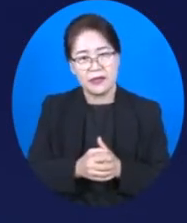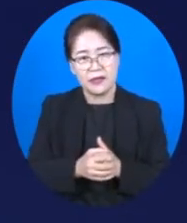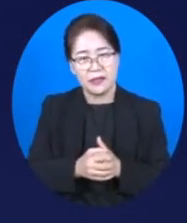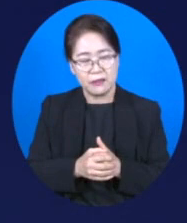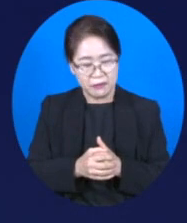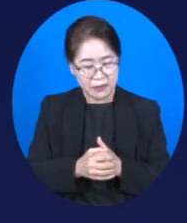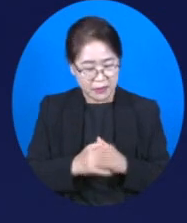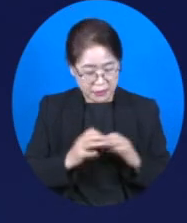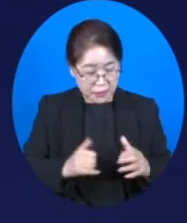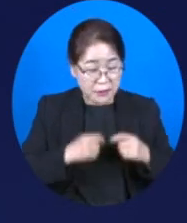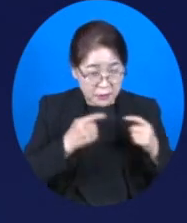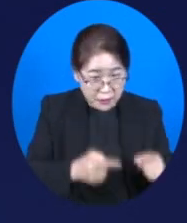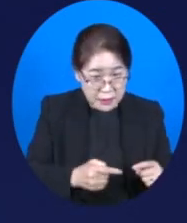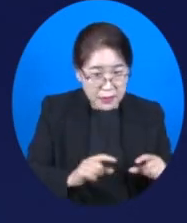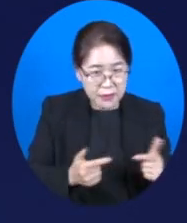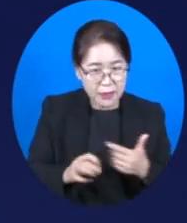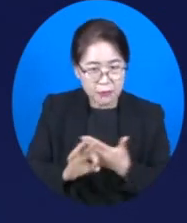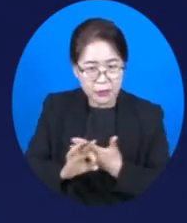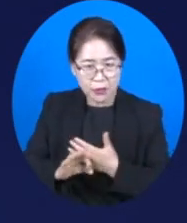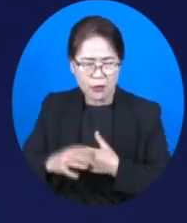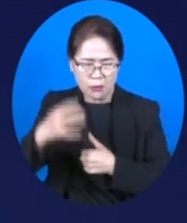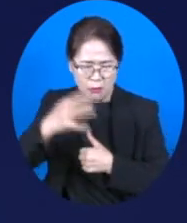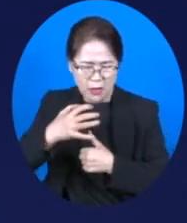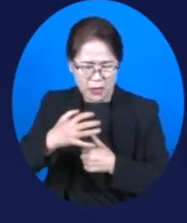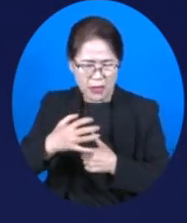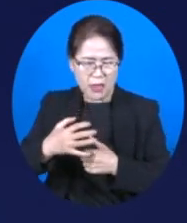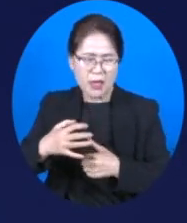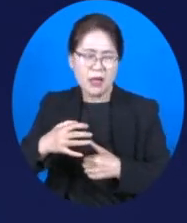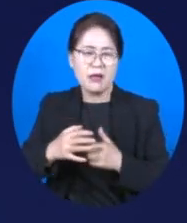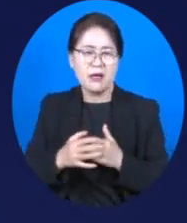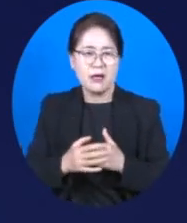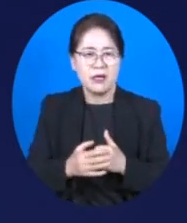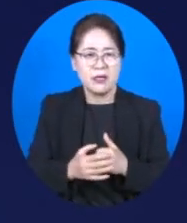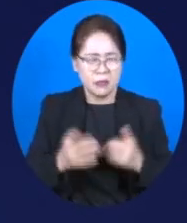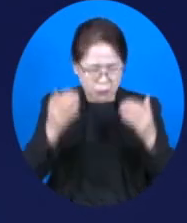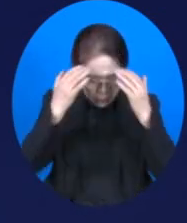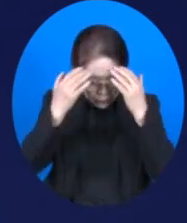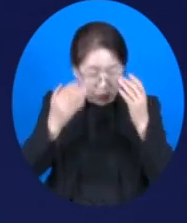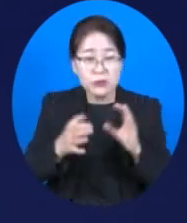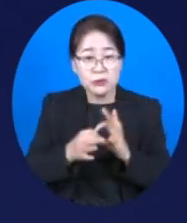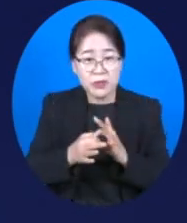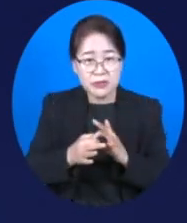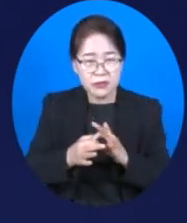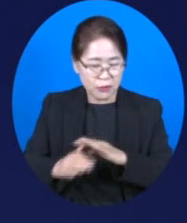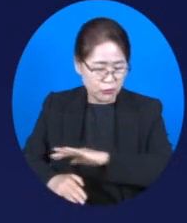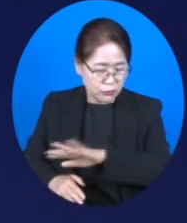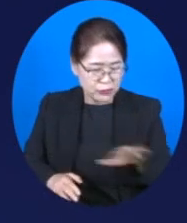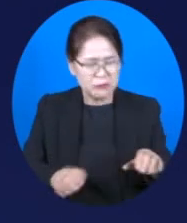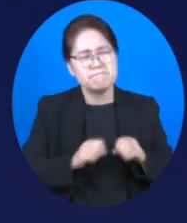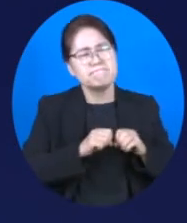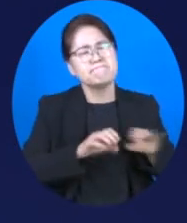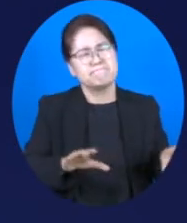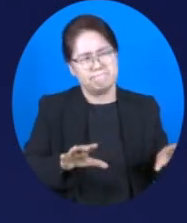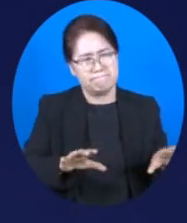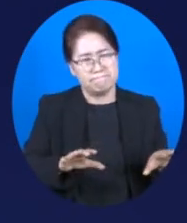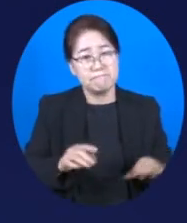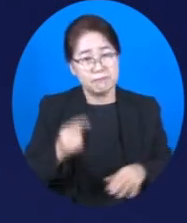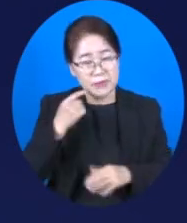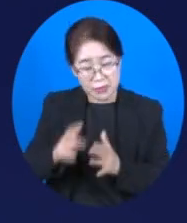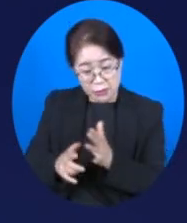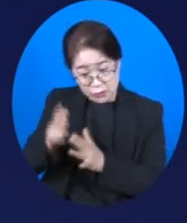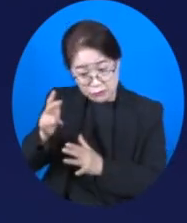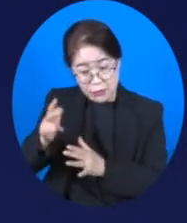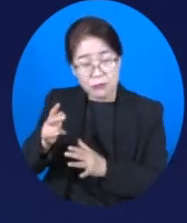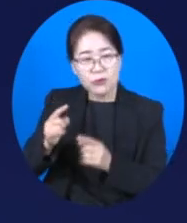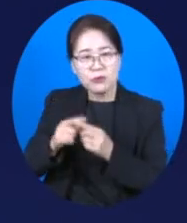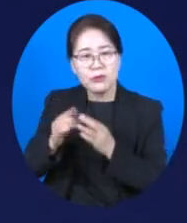않는다면 하나님은 환란과 핍박을 통해서라도 우리를 흩으실 것입니다. 예루살렘 교회를